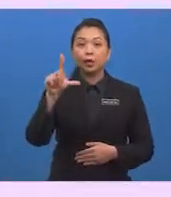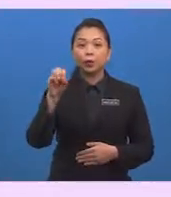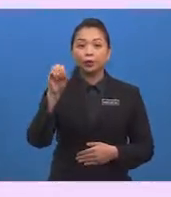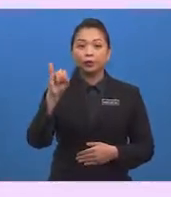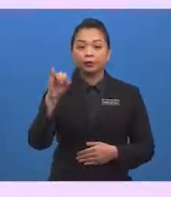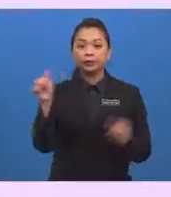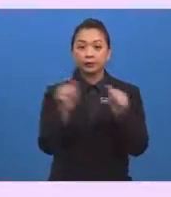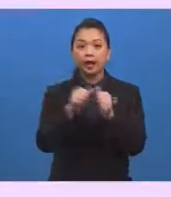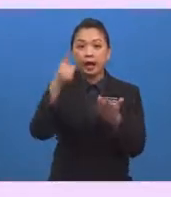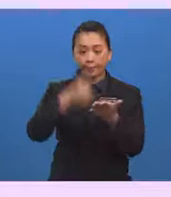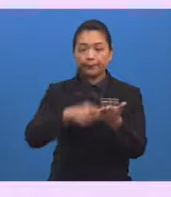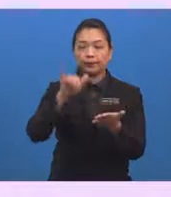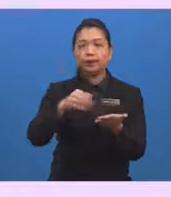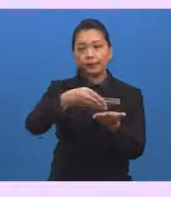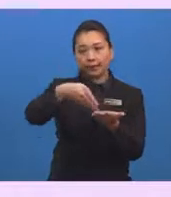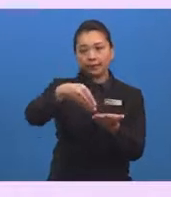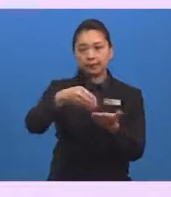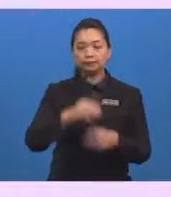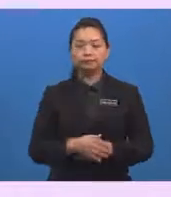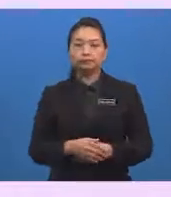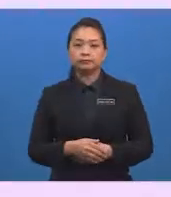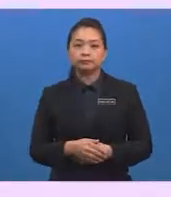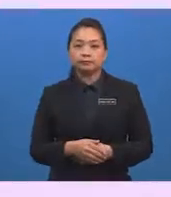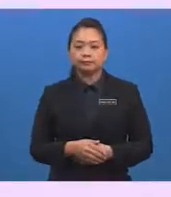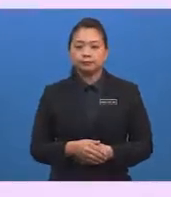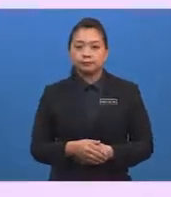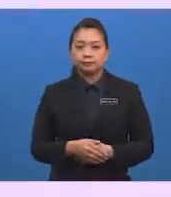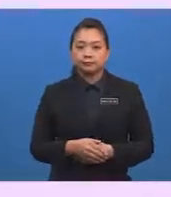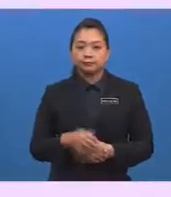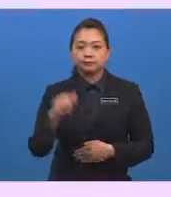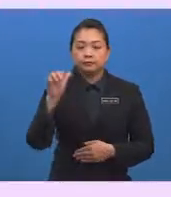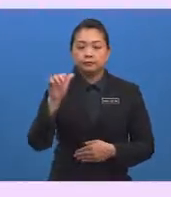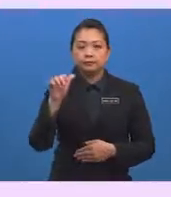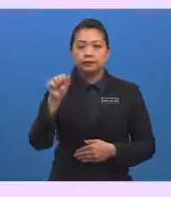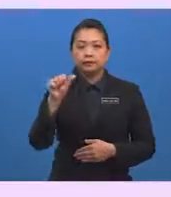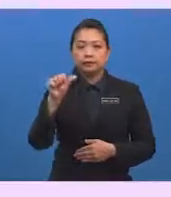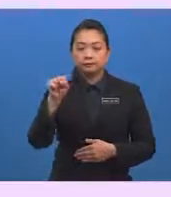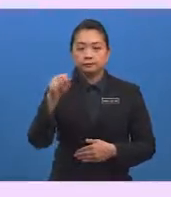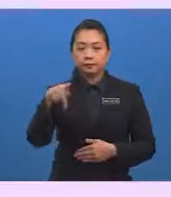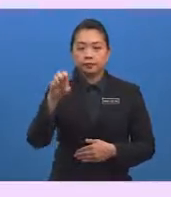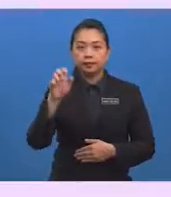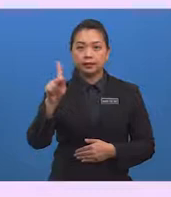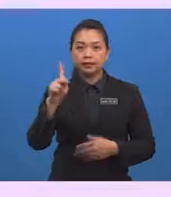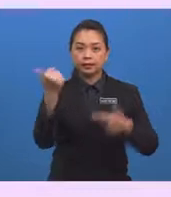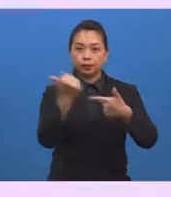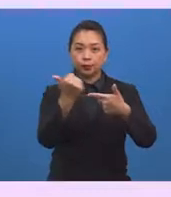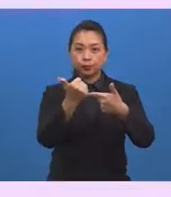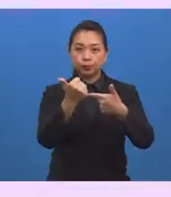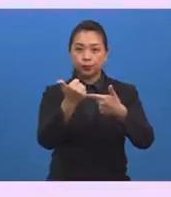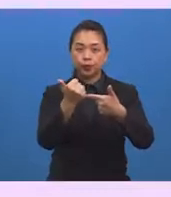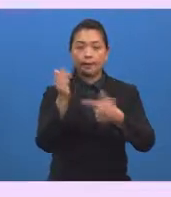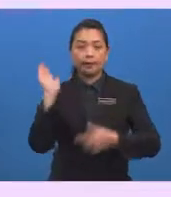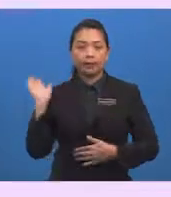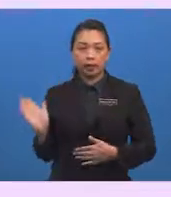sumber atau dana yang dikeluarkan. Aspek yang kedua adalah